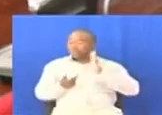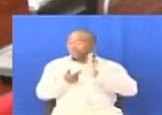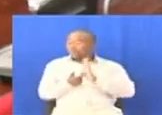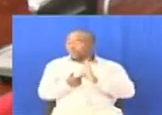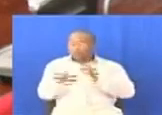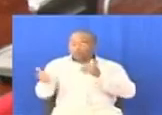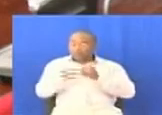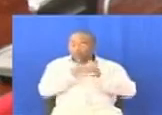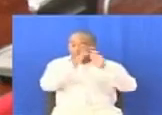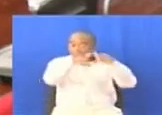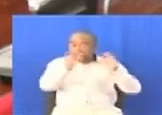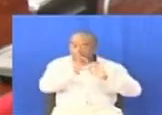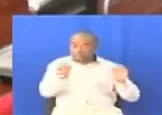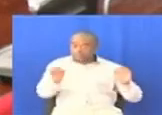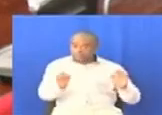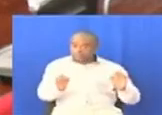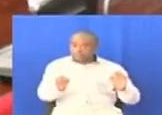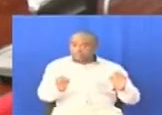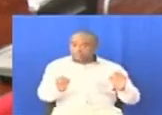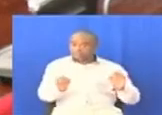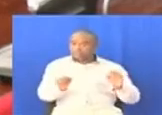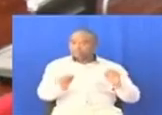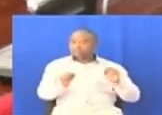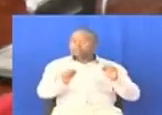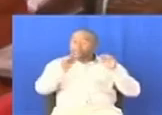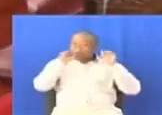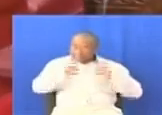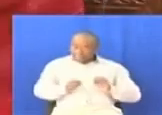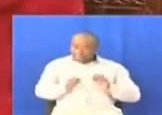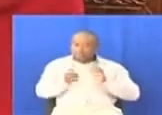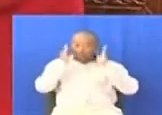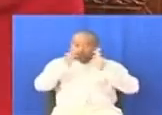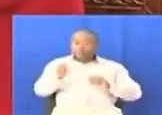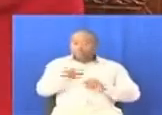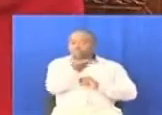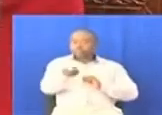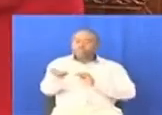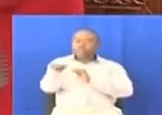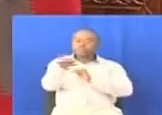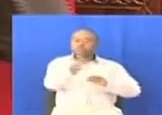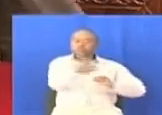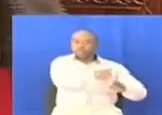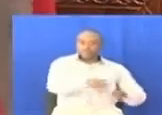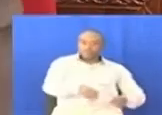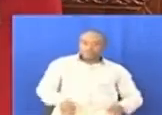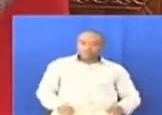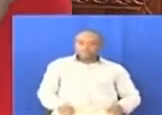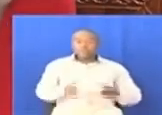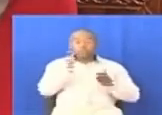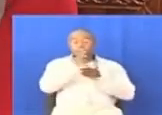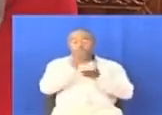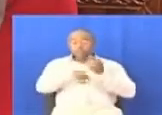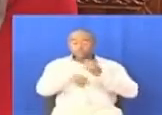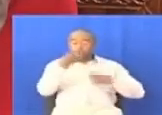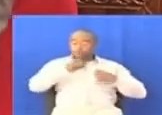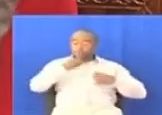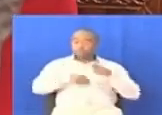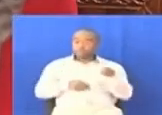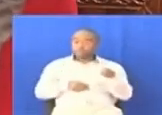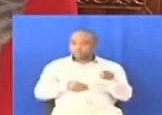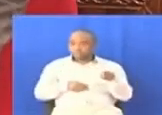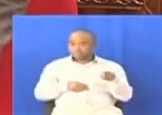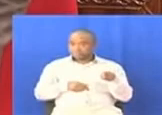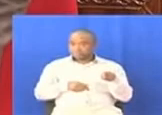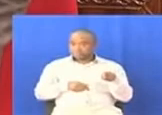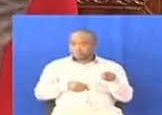bunge wataondoka wabunge wengine kadhaa. Na kweli tulikuwa tunaingia hapa kwa wasiwasi sana.